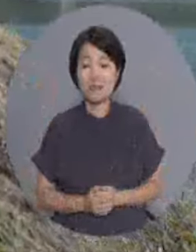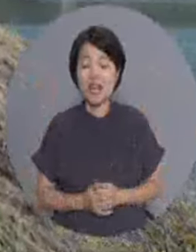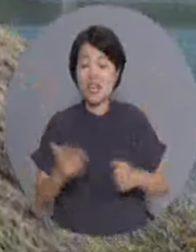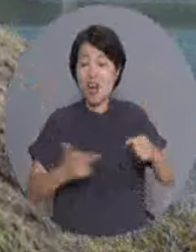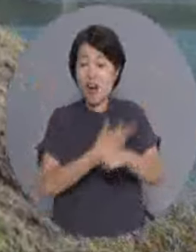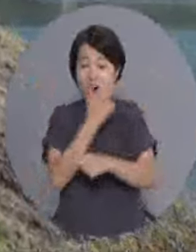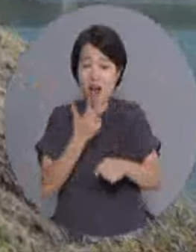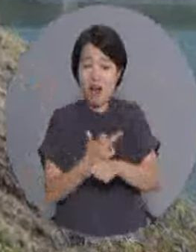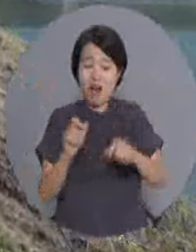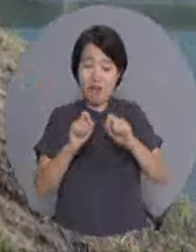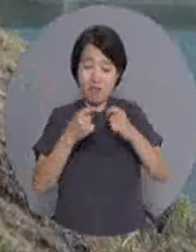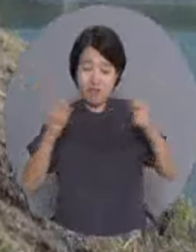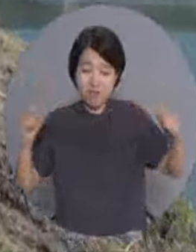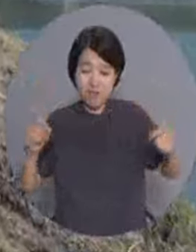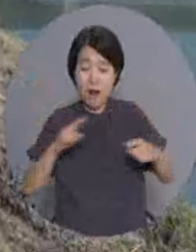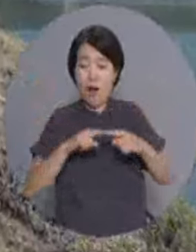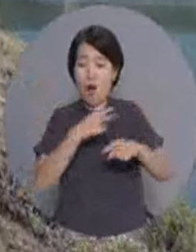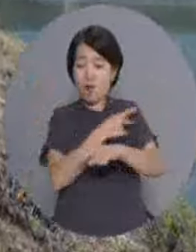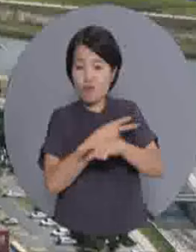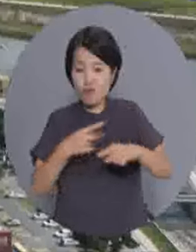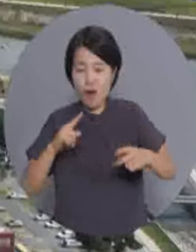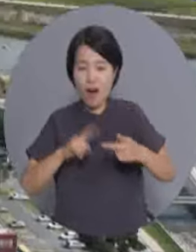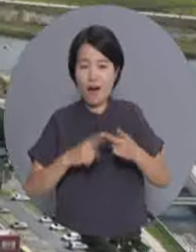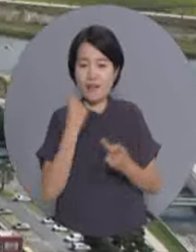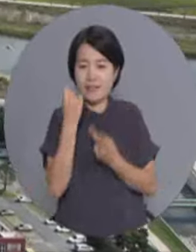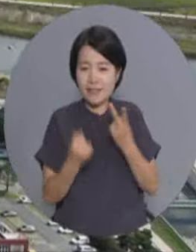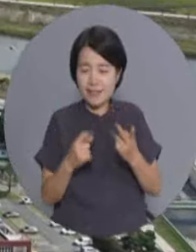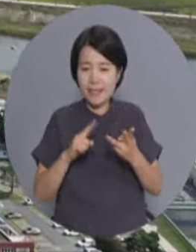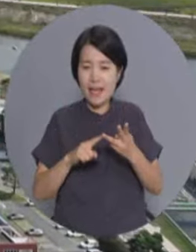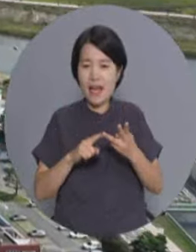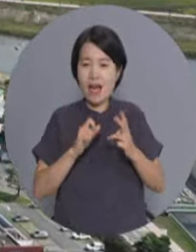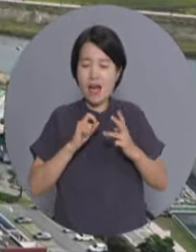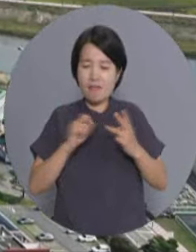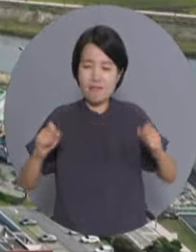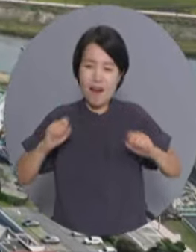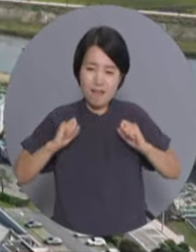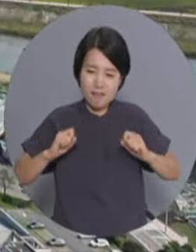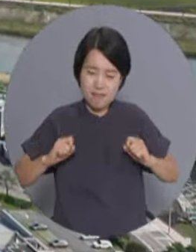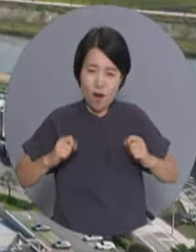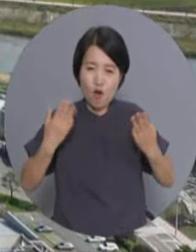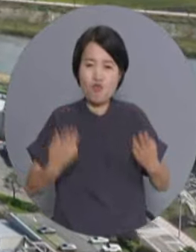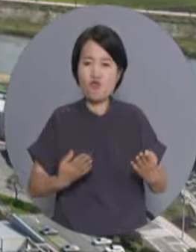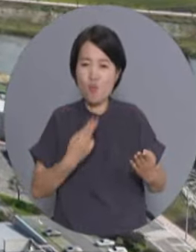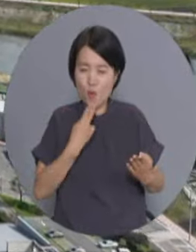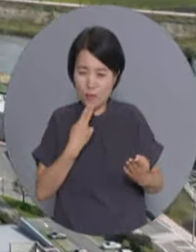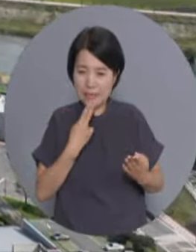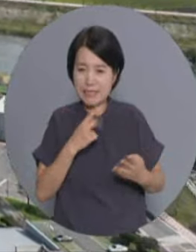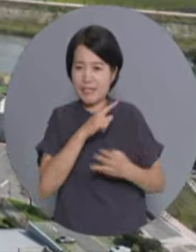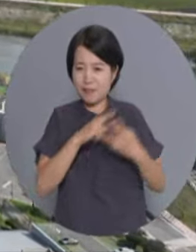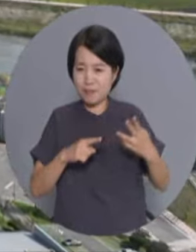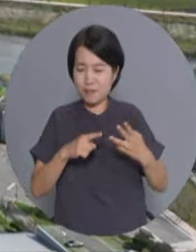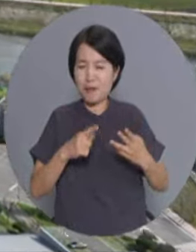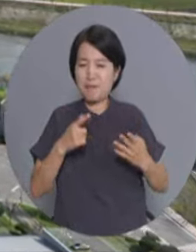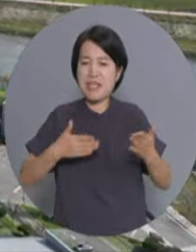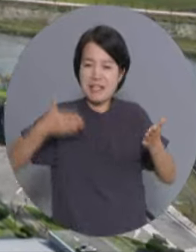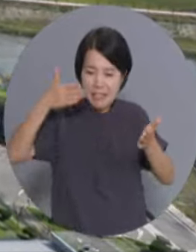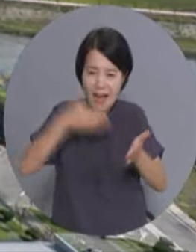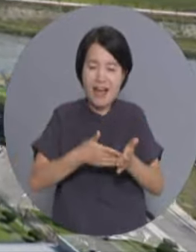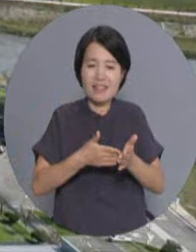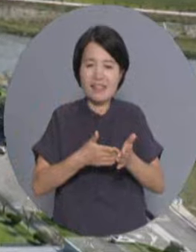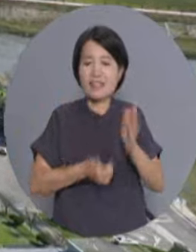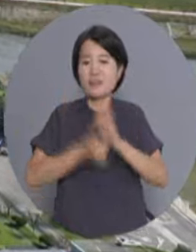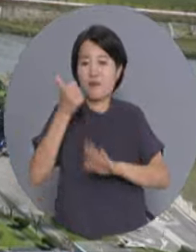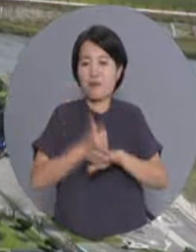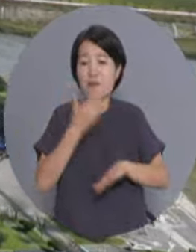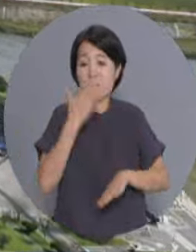17시간 안에 수영과 사이클, 달리기까지 세 종목을 쉬지 않고 해내야 하는 철인 3종 경기.